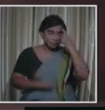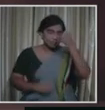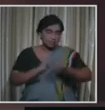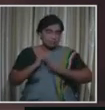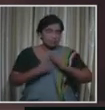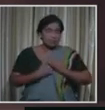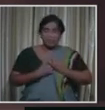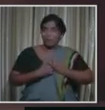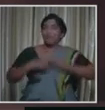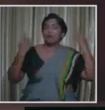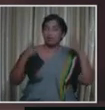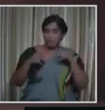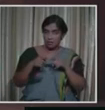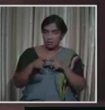nuna,